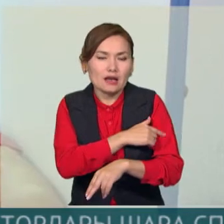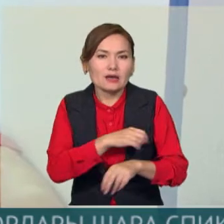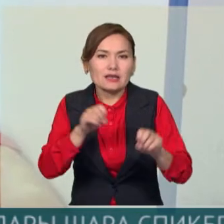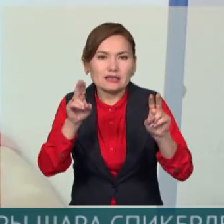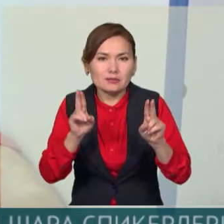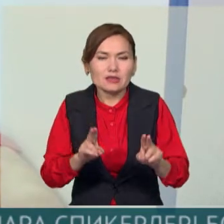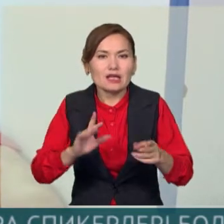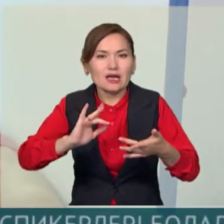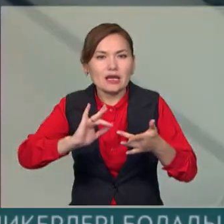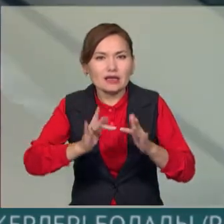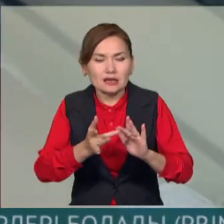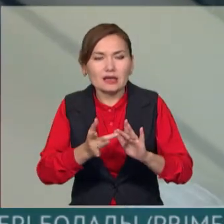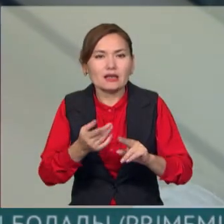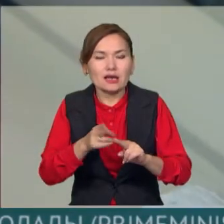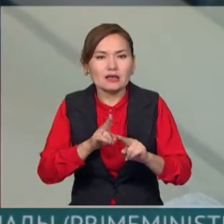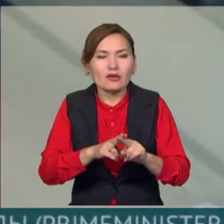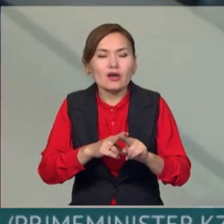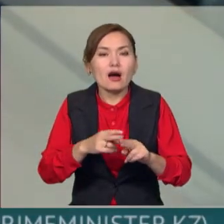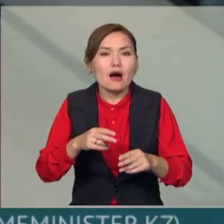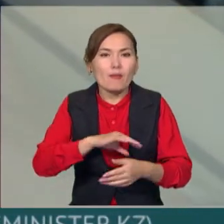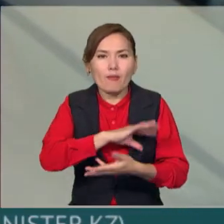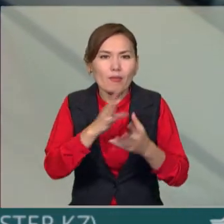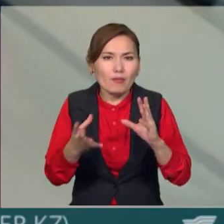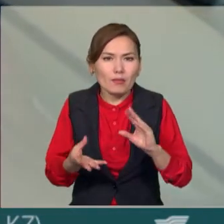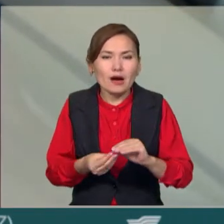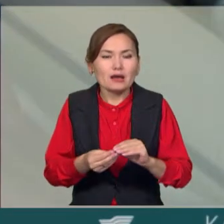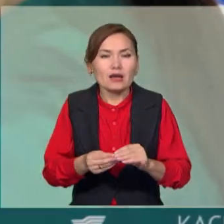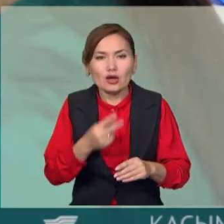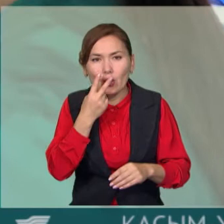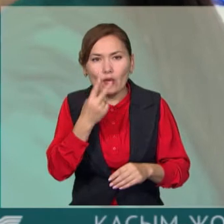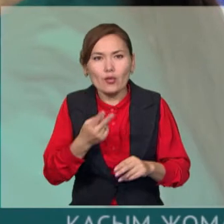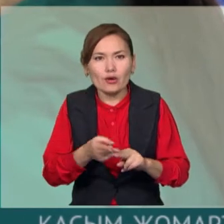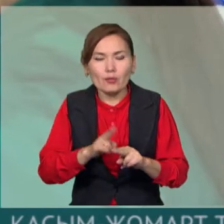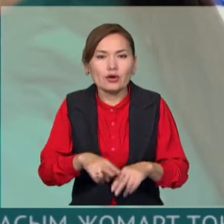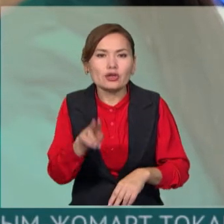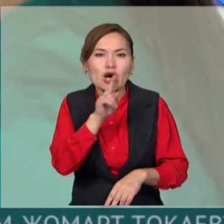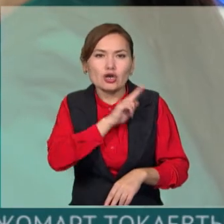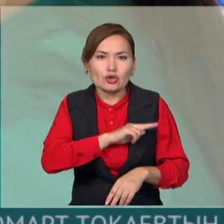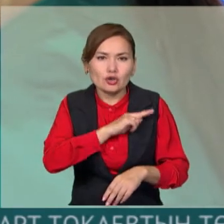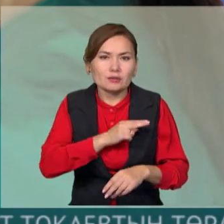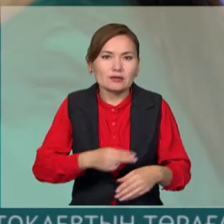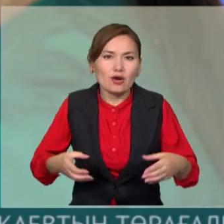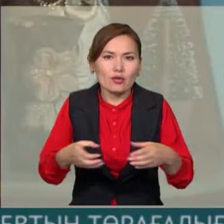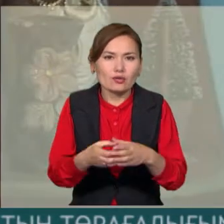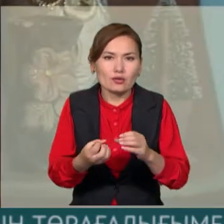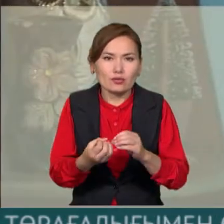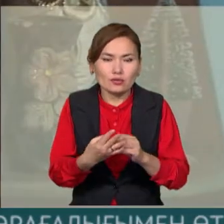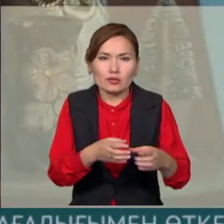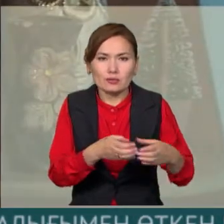Бұл медициналық жәрдемді жылдамдатып, нақты ем жасауға мүмкіндік бермек. Қалада қосымша 14 бригада құрылады.